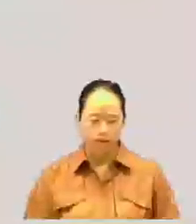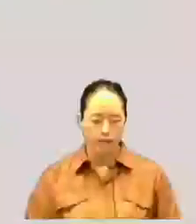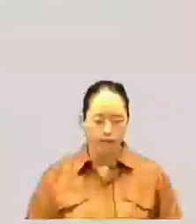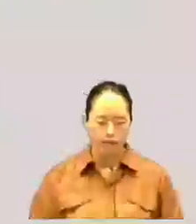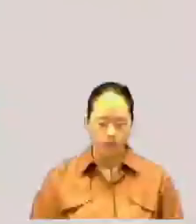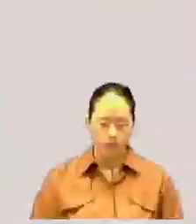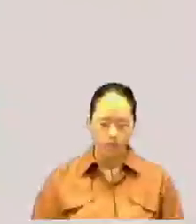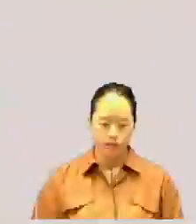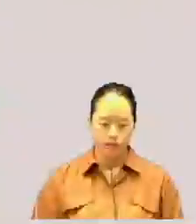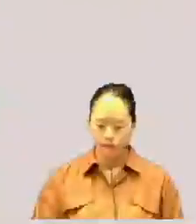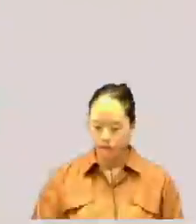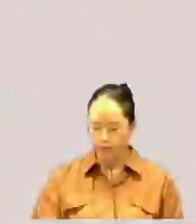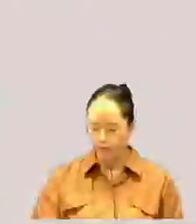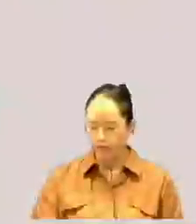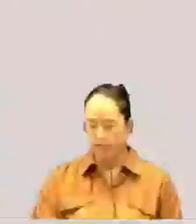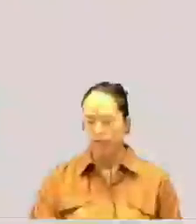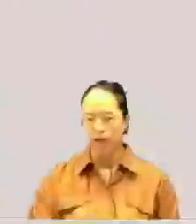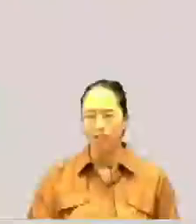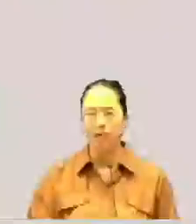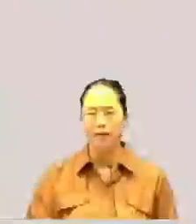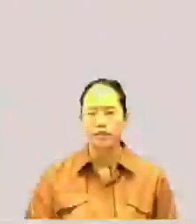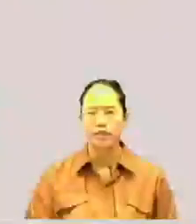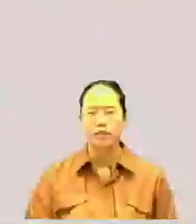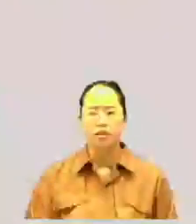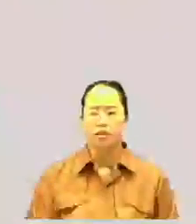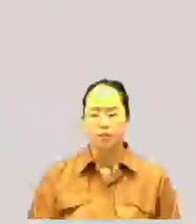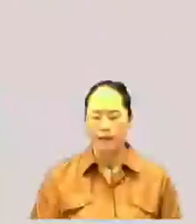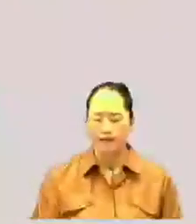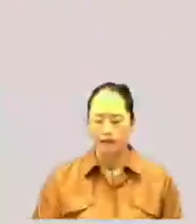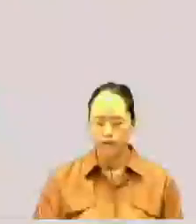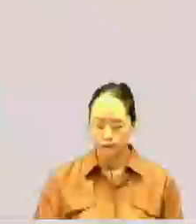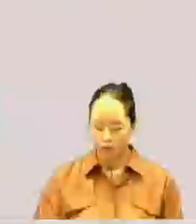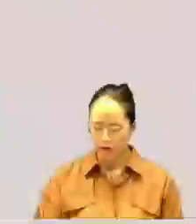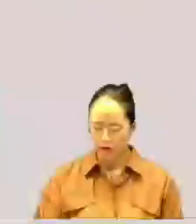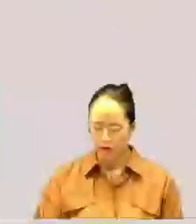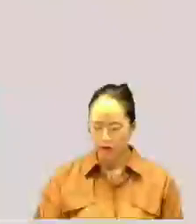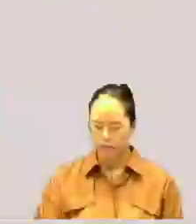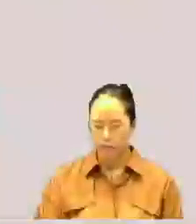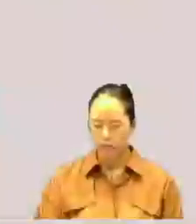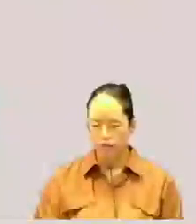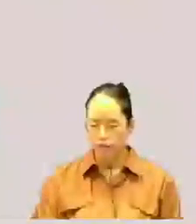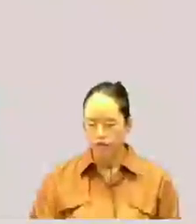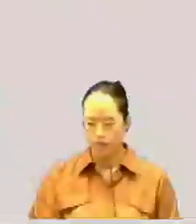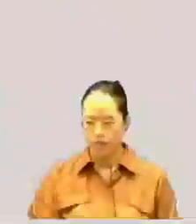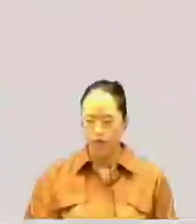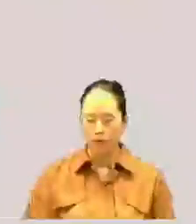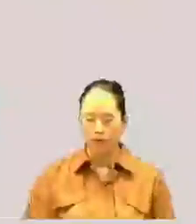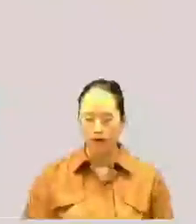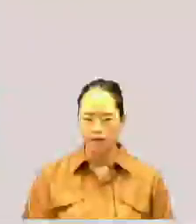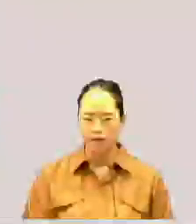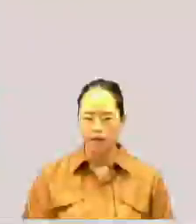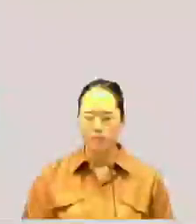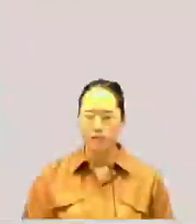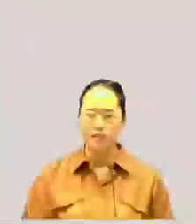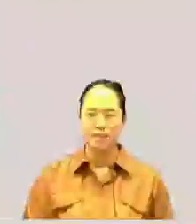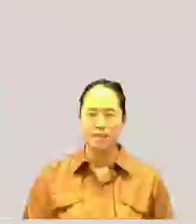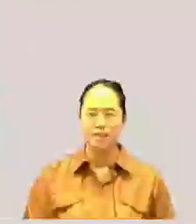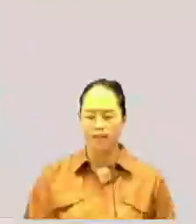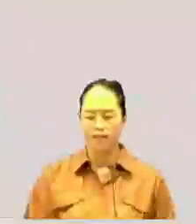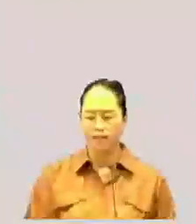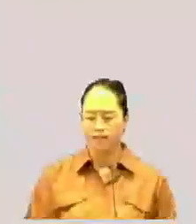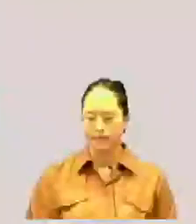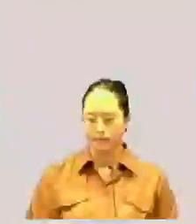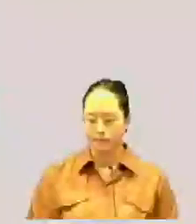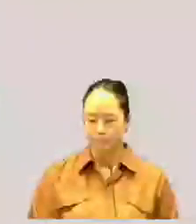所以呢，这个与其呢去辩论那些愚昧的不重要的事